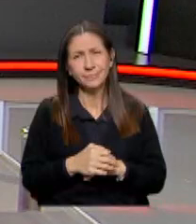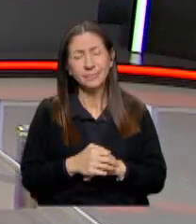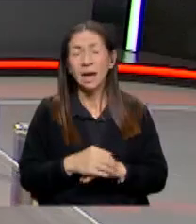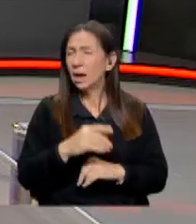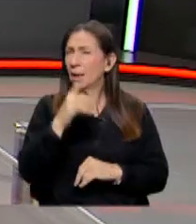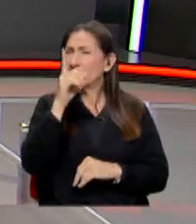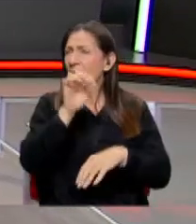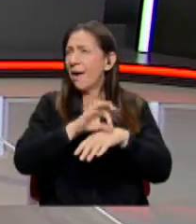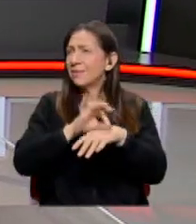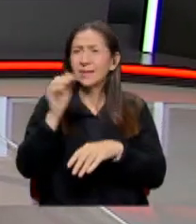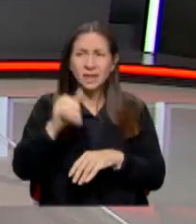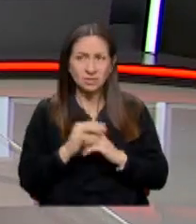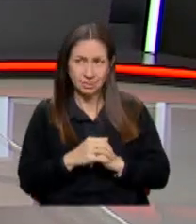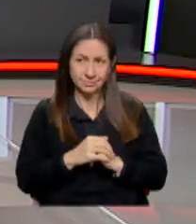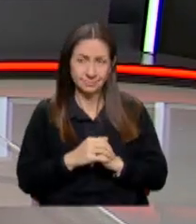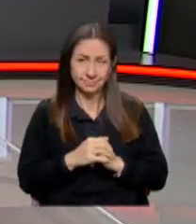Bir an gelecek.